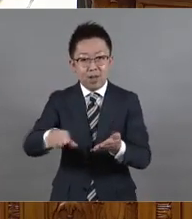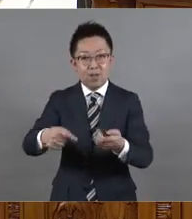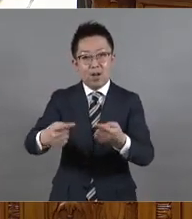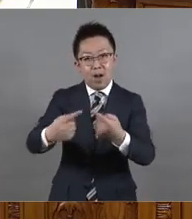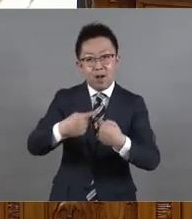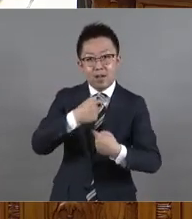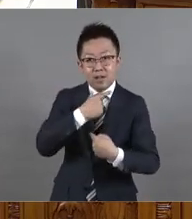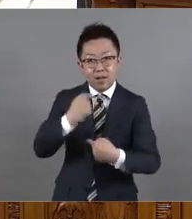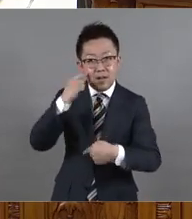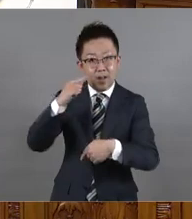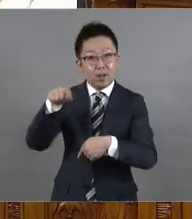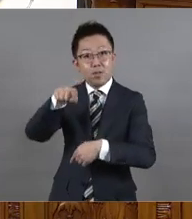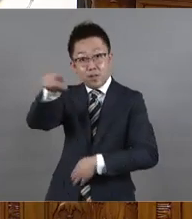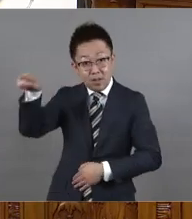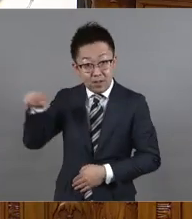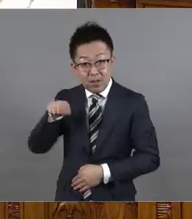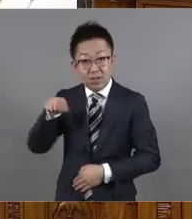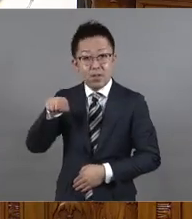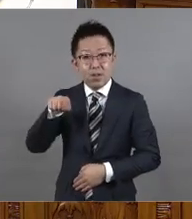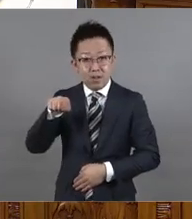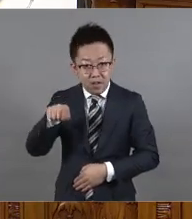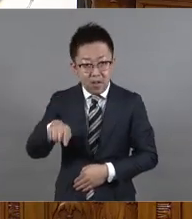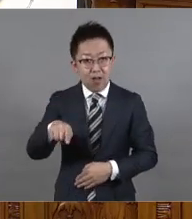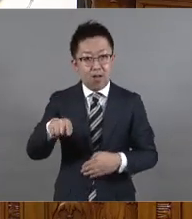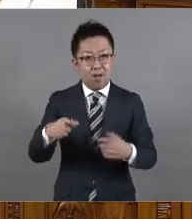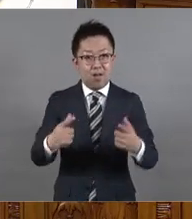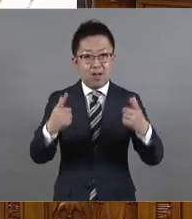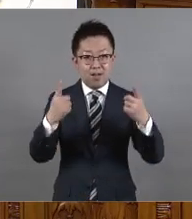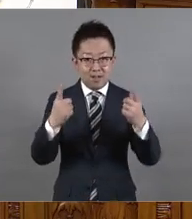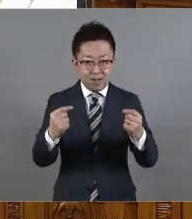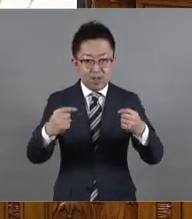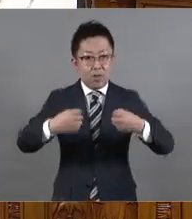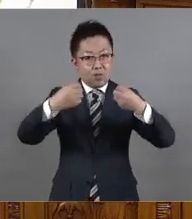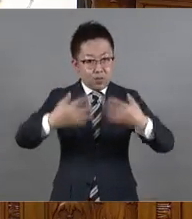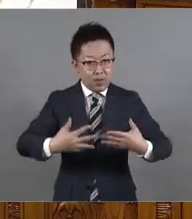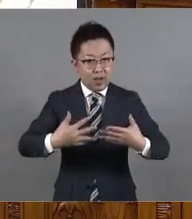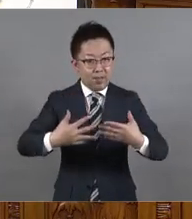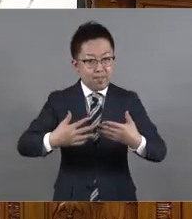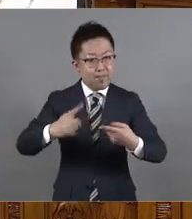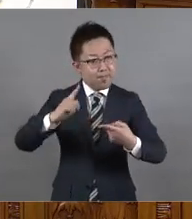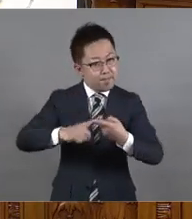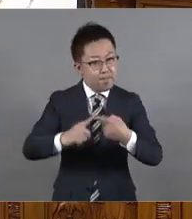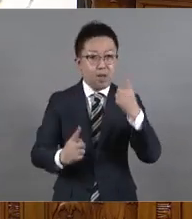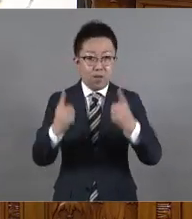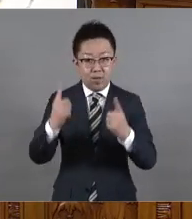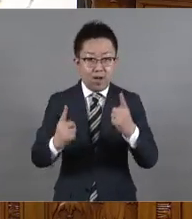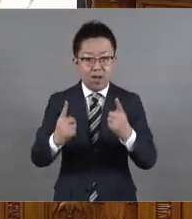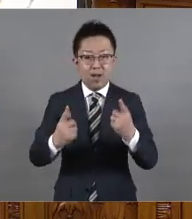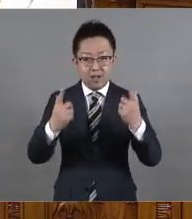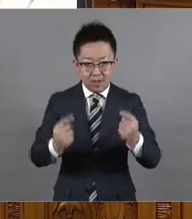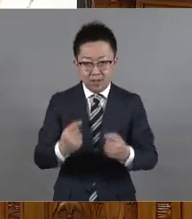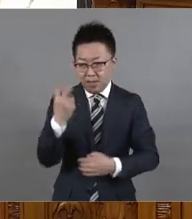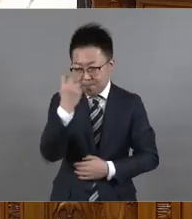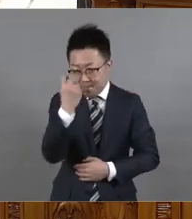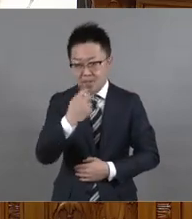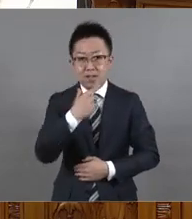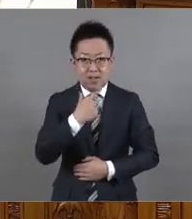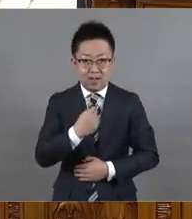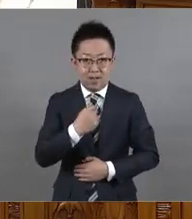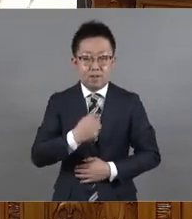エコーのエコノミーが協定の滝ハイレベルを満たす用意ができているかどうかについてはしっかりと見極めてまいり